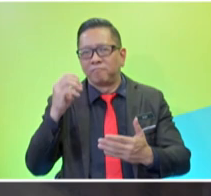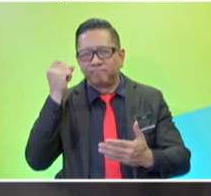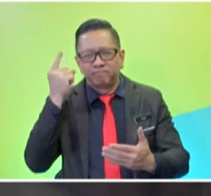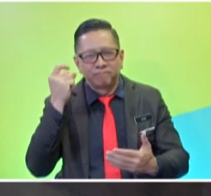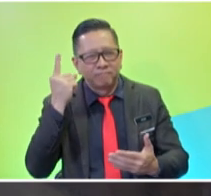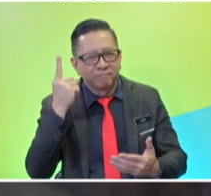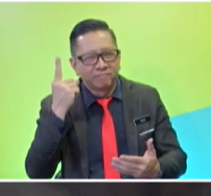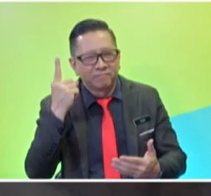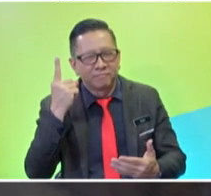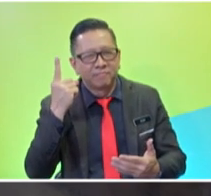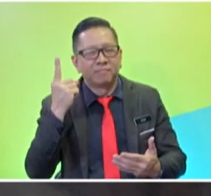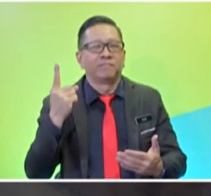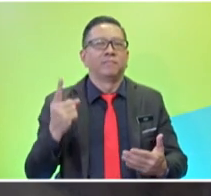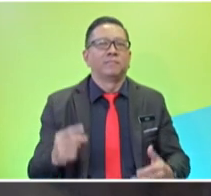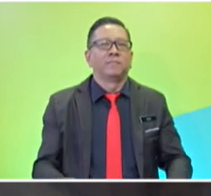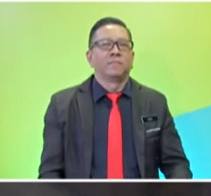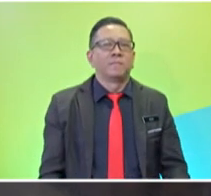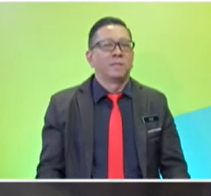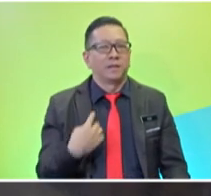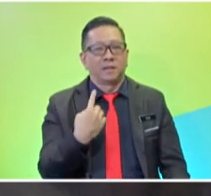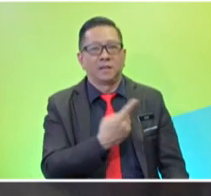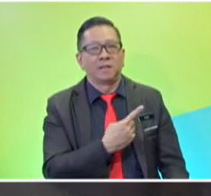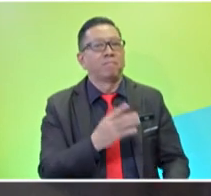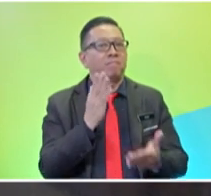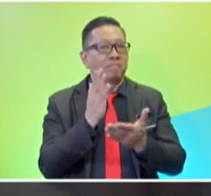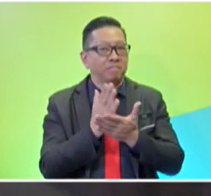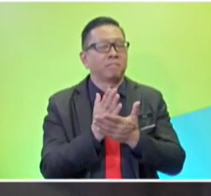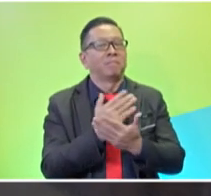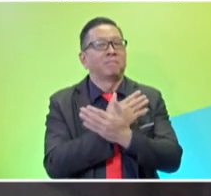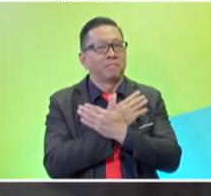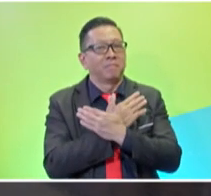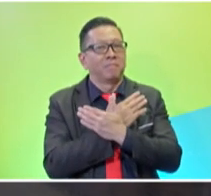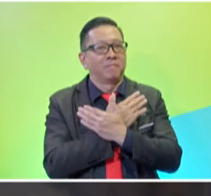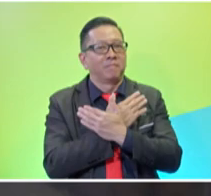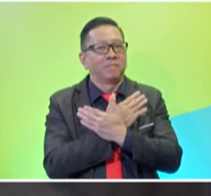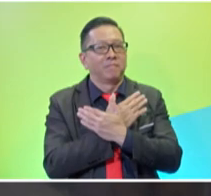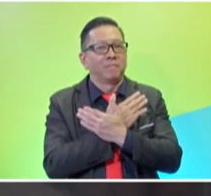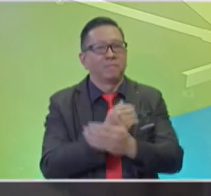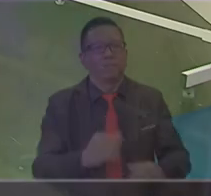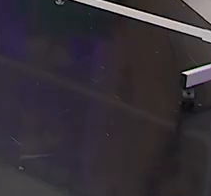dalam mata pelajaran kita pada hari ini kita tidak jangan kemana-mana